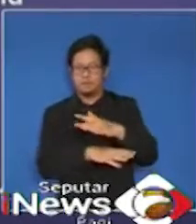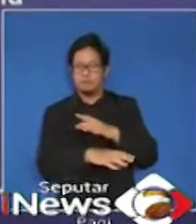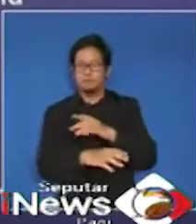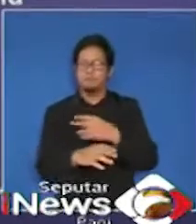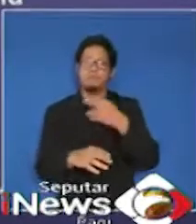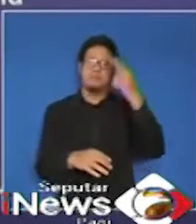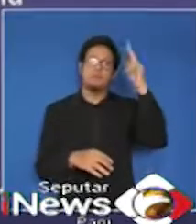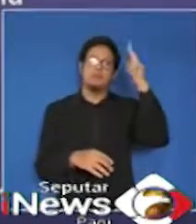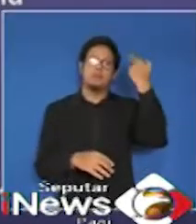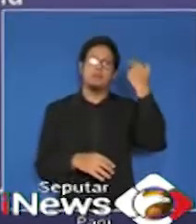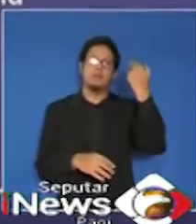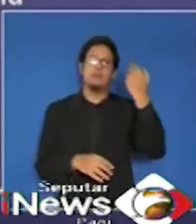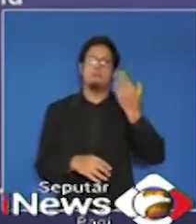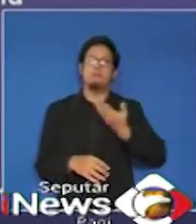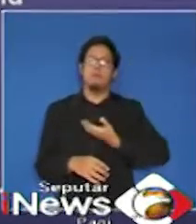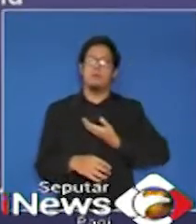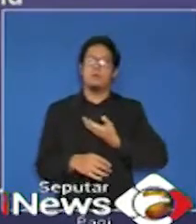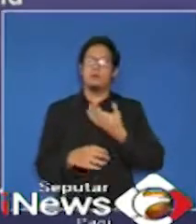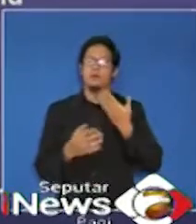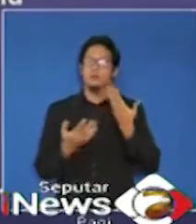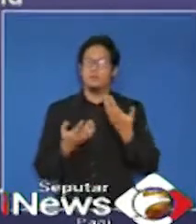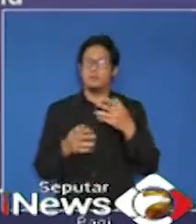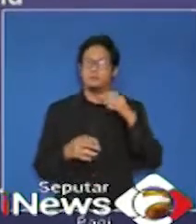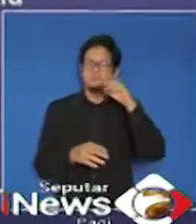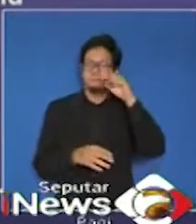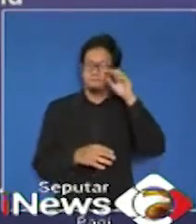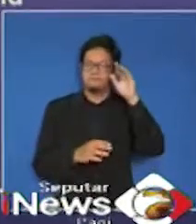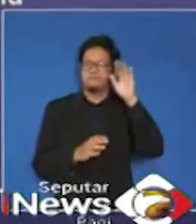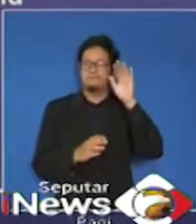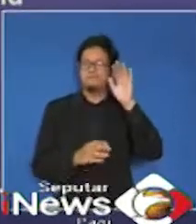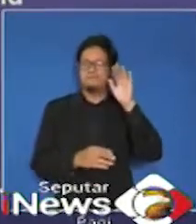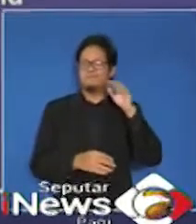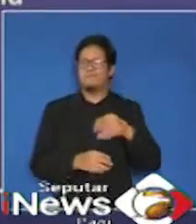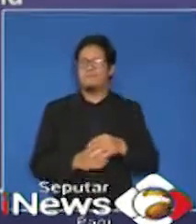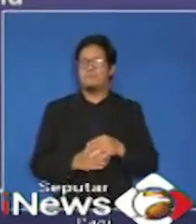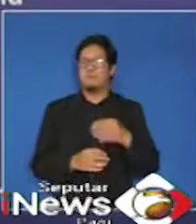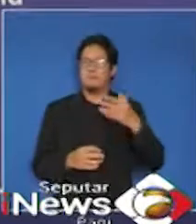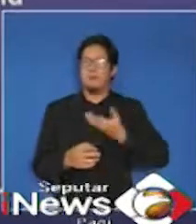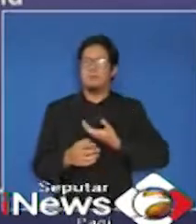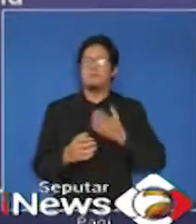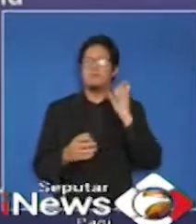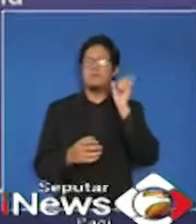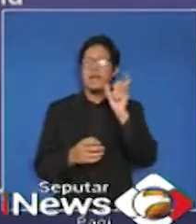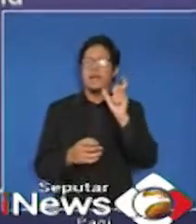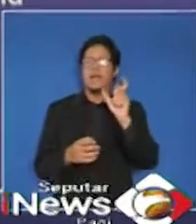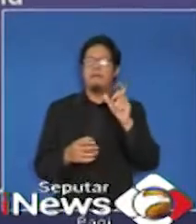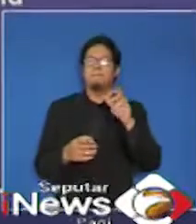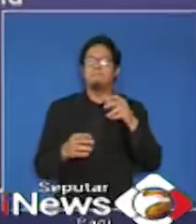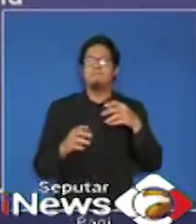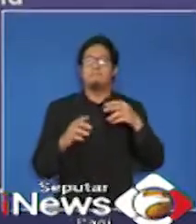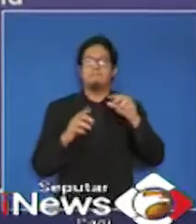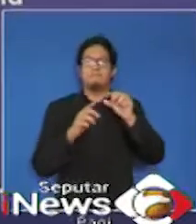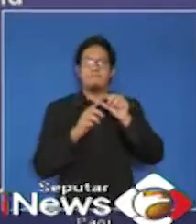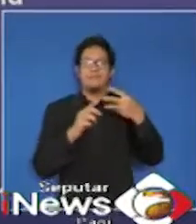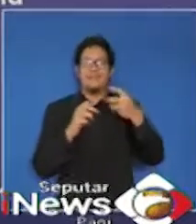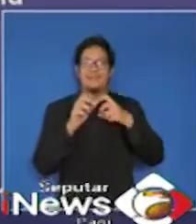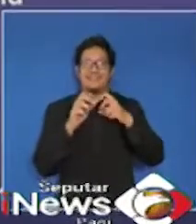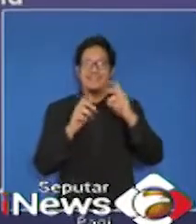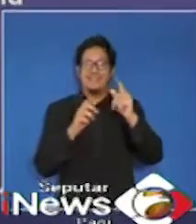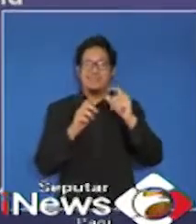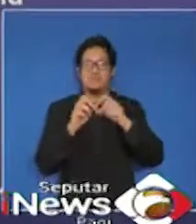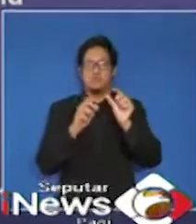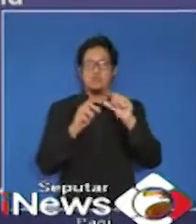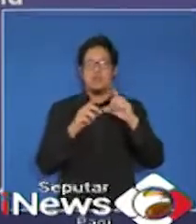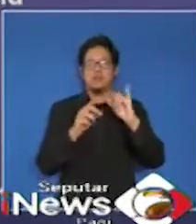pemerintah akan mengedepankan cara-cara persuasif Oh ya dimana pada tahap pertama yaitu pada